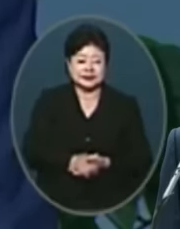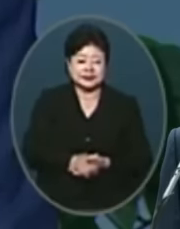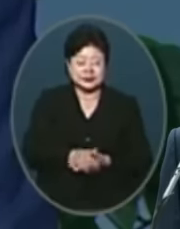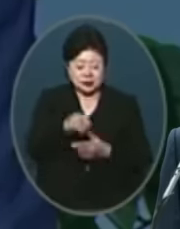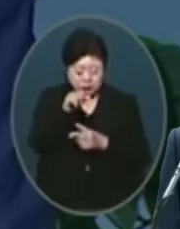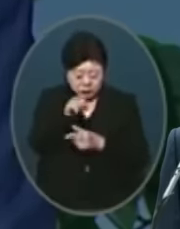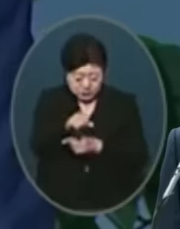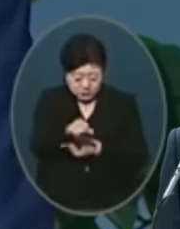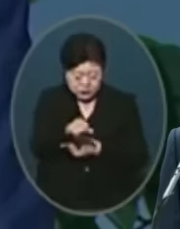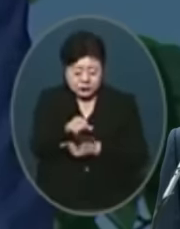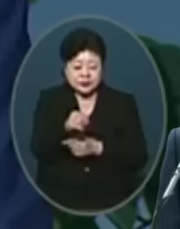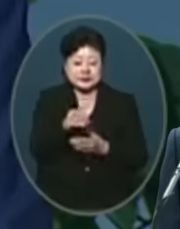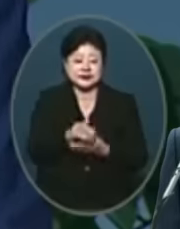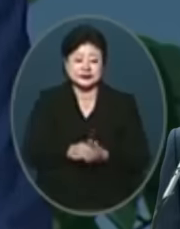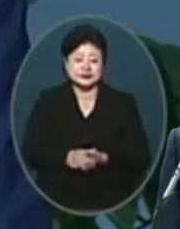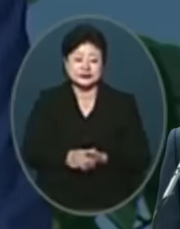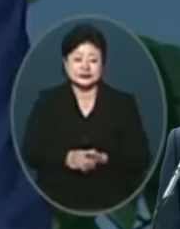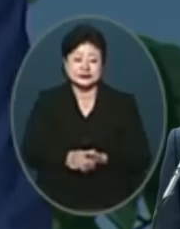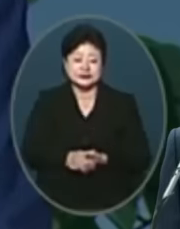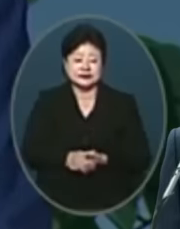잠시 동안 고개 숙여주시기 바랍니다.